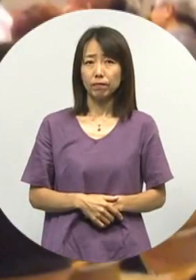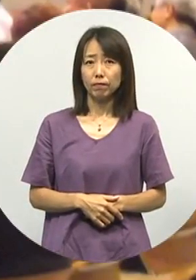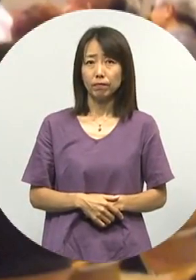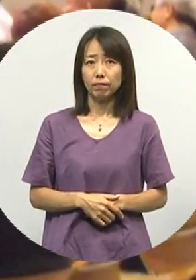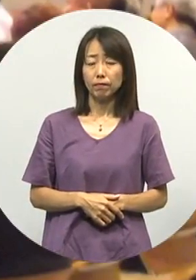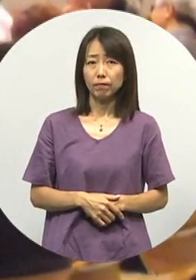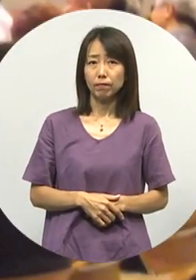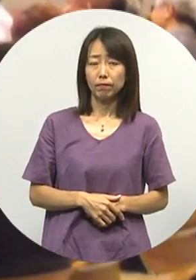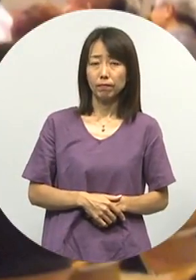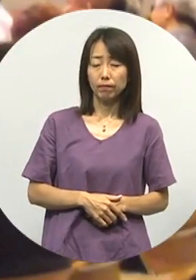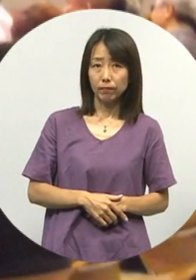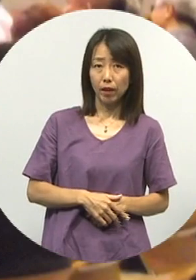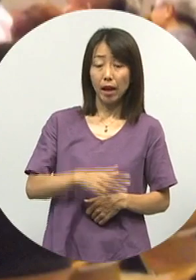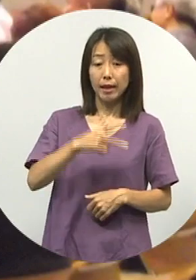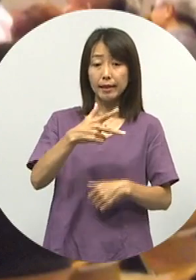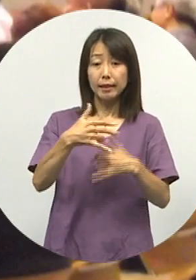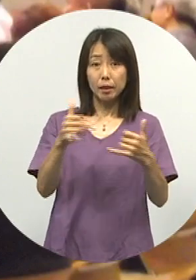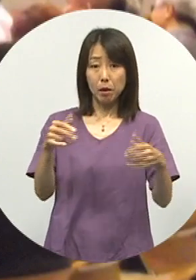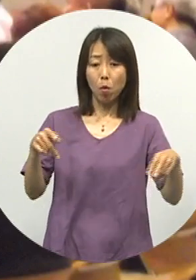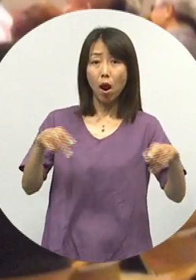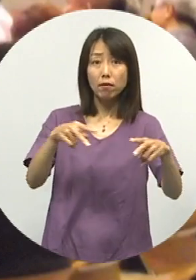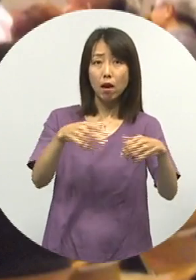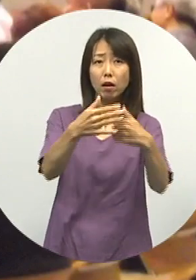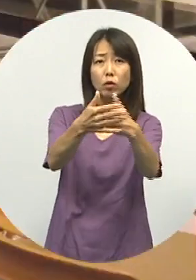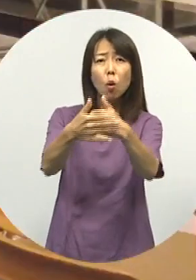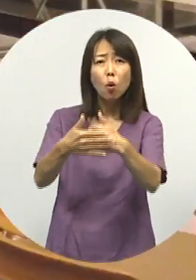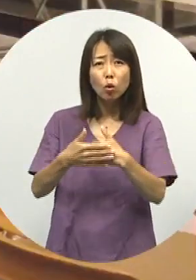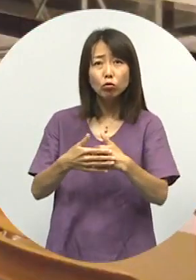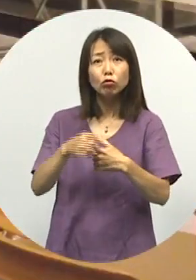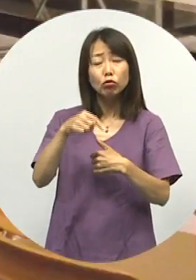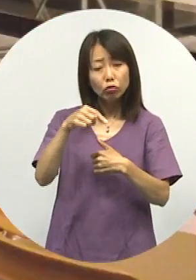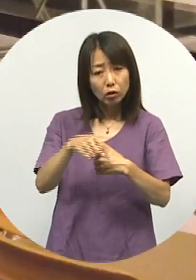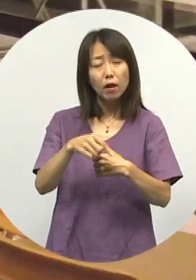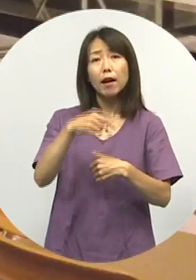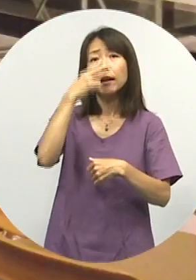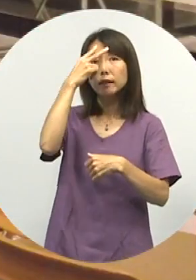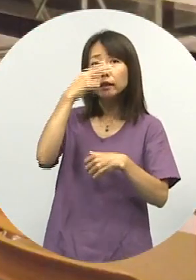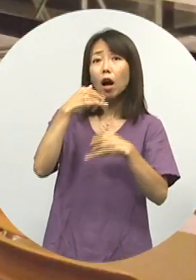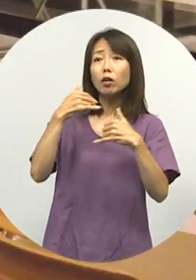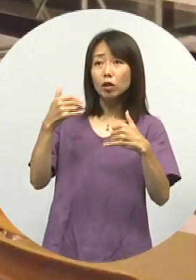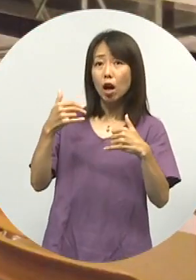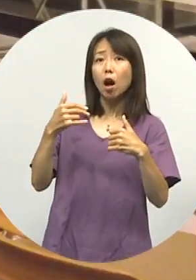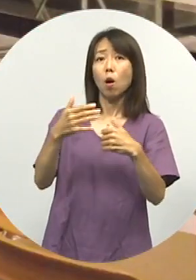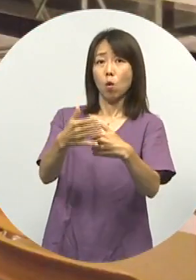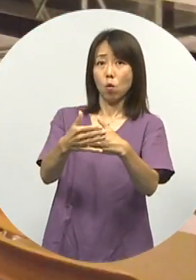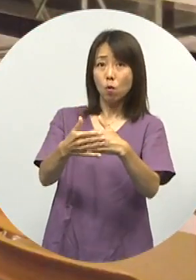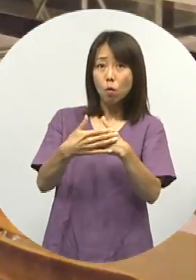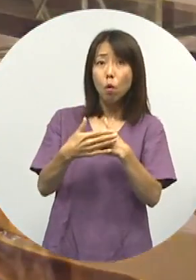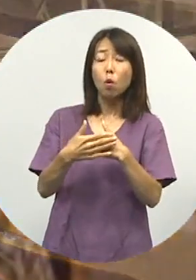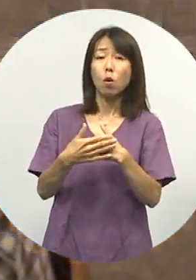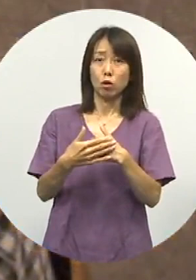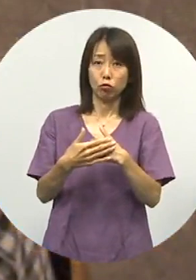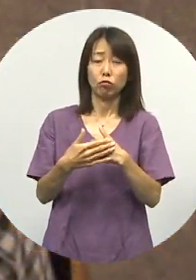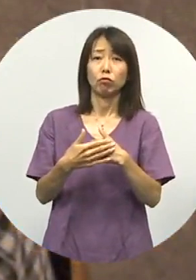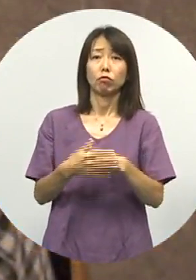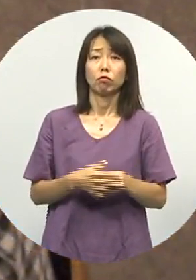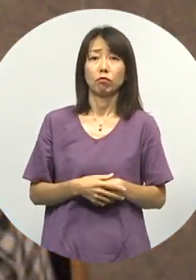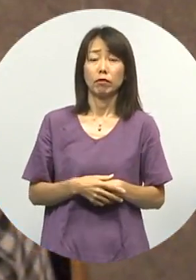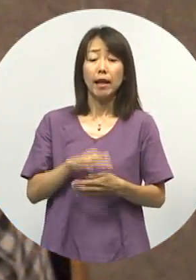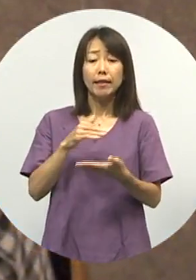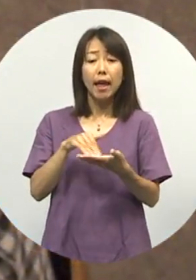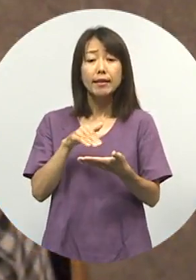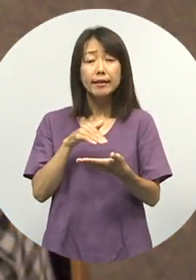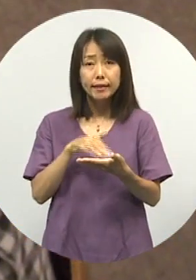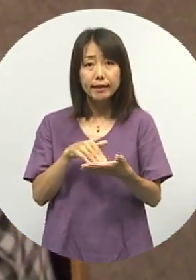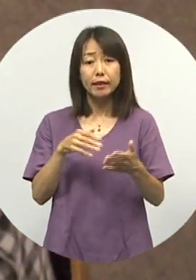多くの市民の協力が視覚障害者の方が豊かに暮らすための手助けとなり、点字図書館を